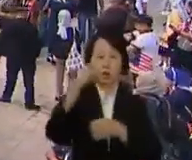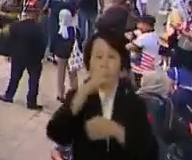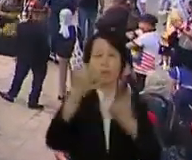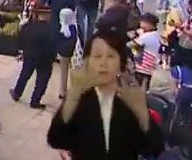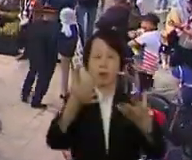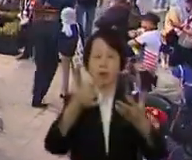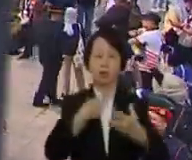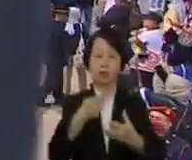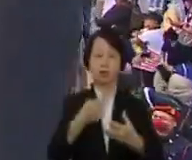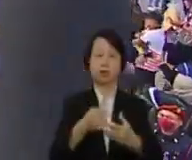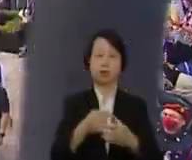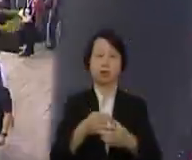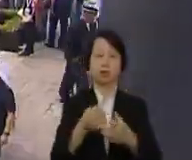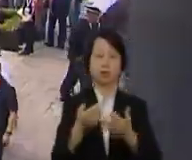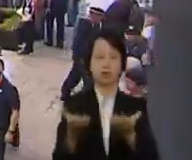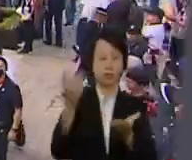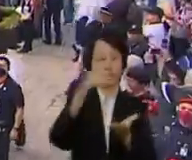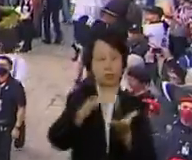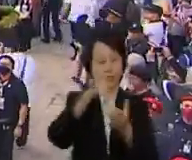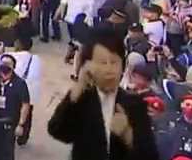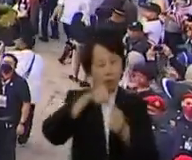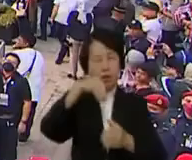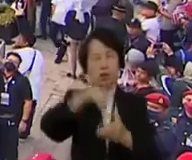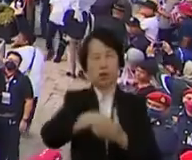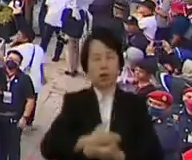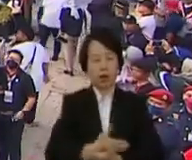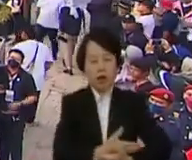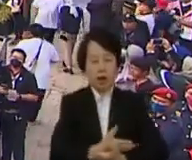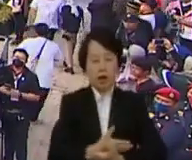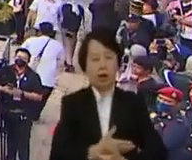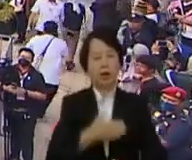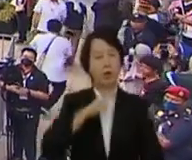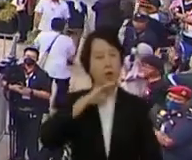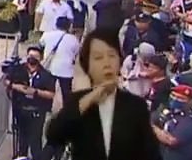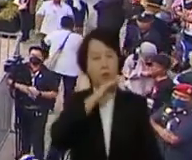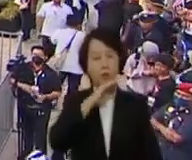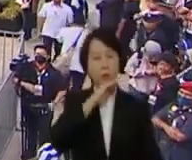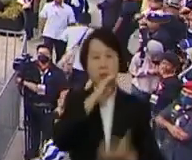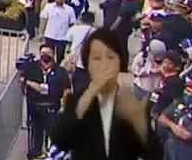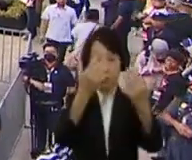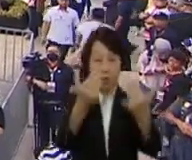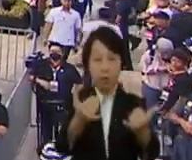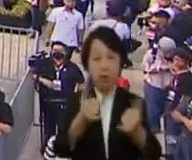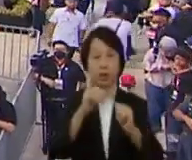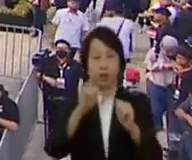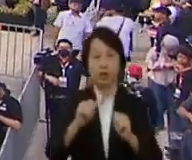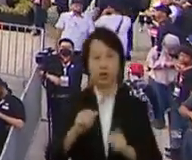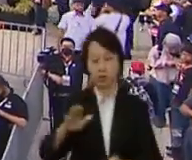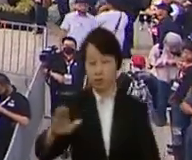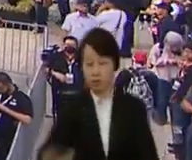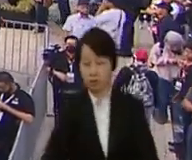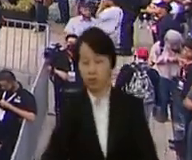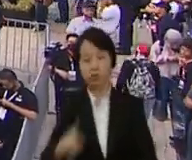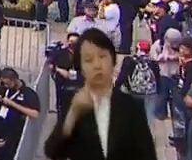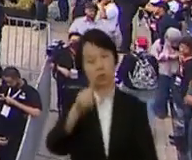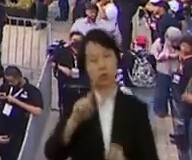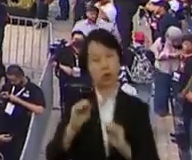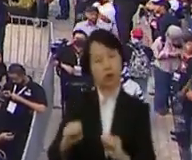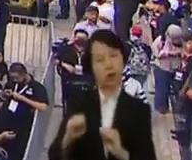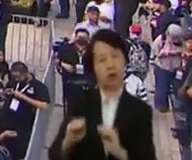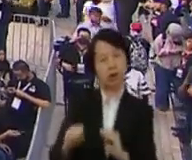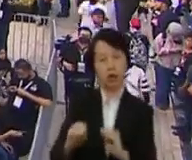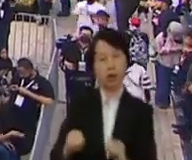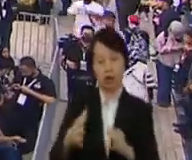mahu kita terbitkan kembali di dalam jiwa anak-anak muda generasi kita pada hari ini. Ya, belentur buluh biarlah dari rembungnya,